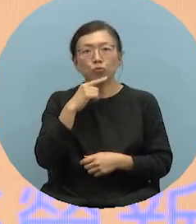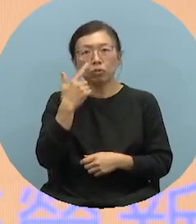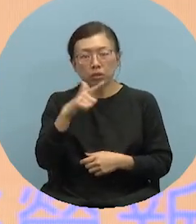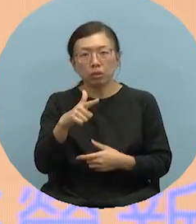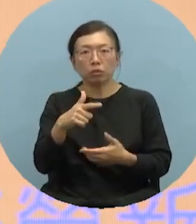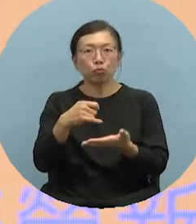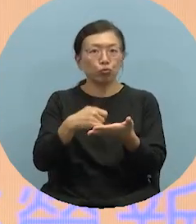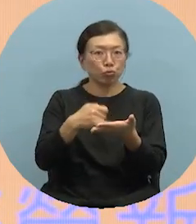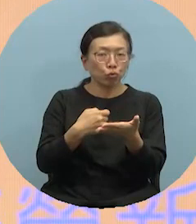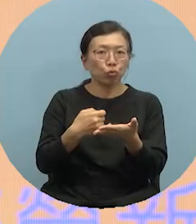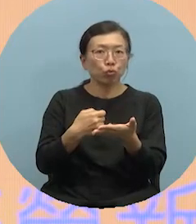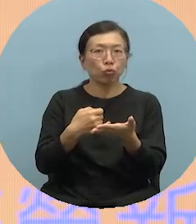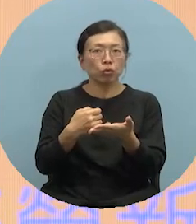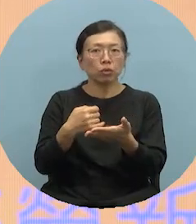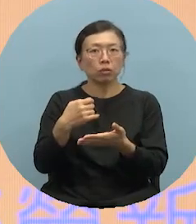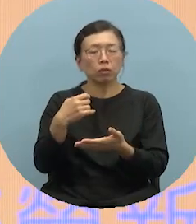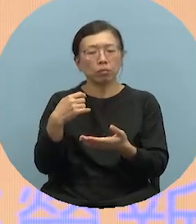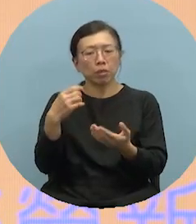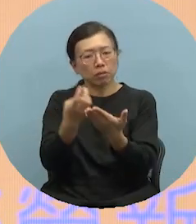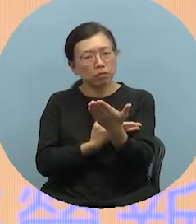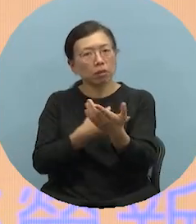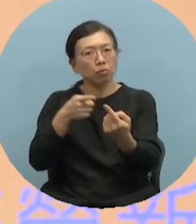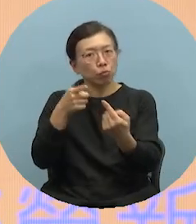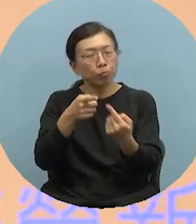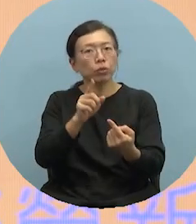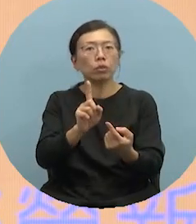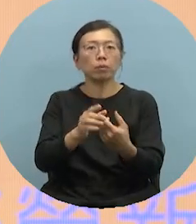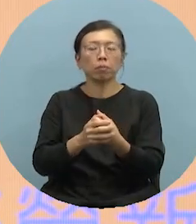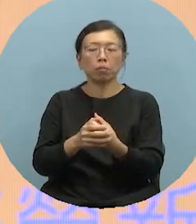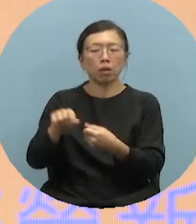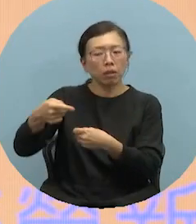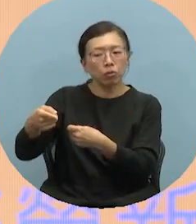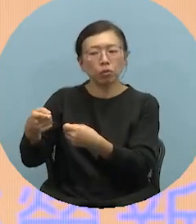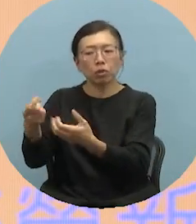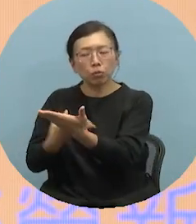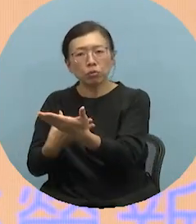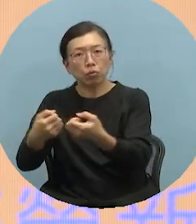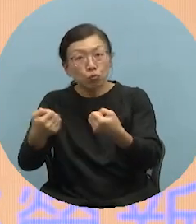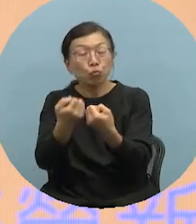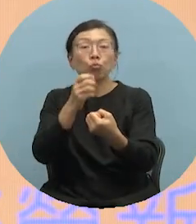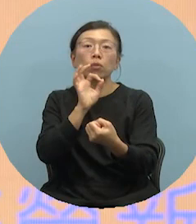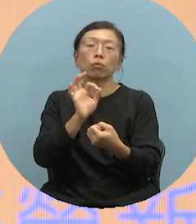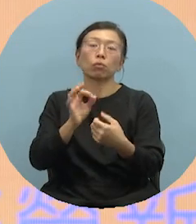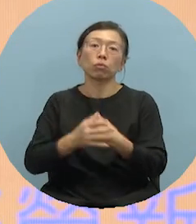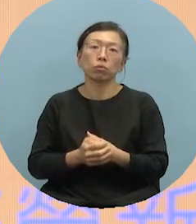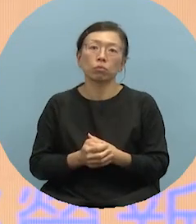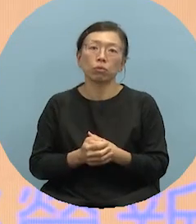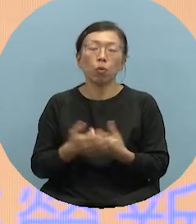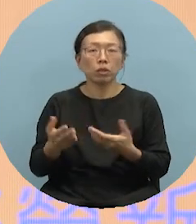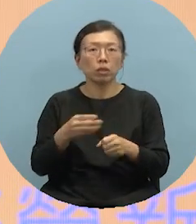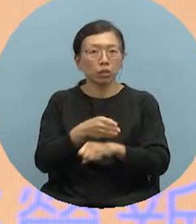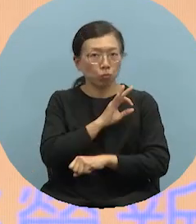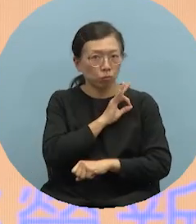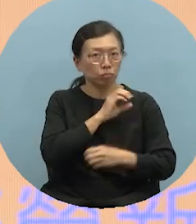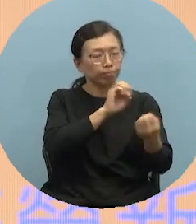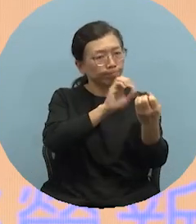咧，都要考慮個政策目標啦，同我哋其他嘅政策會唔會衝突啦，以至到咧喺社會度需要有個討論